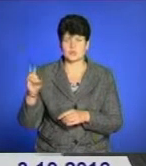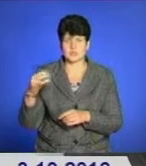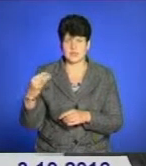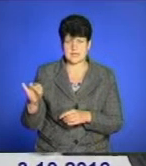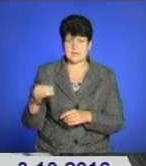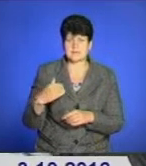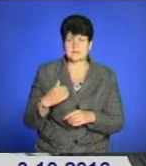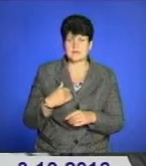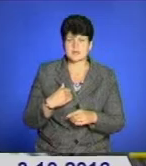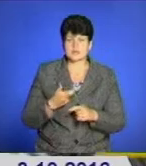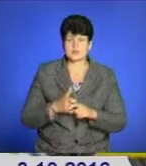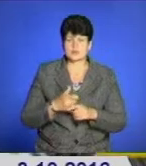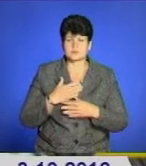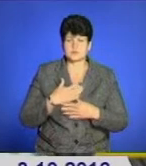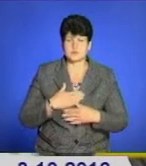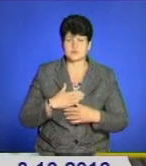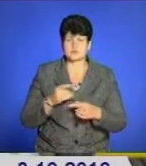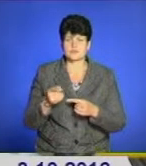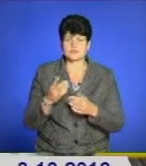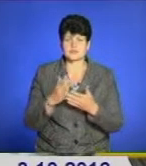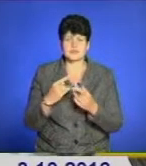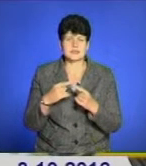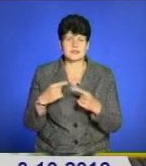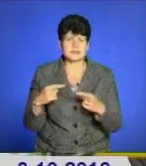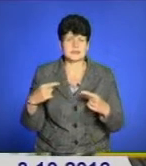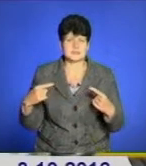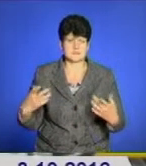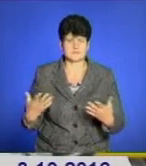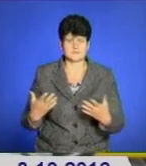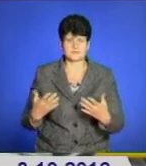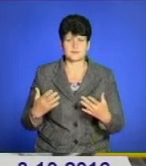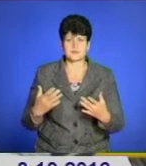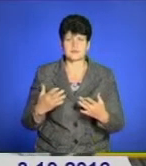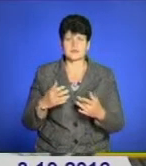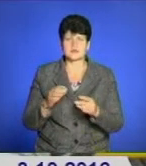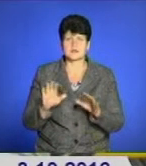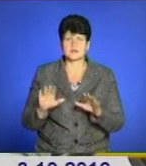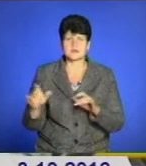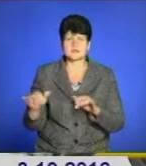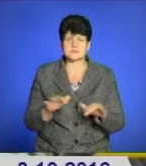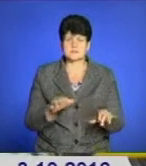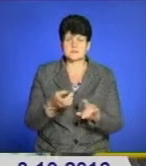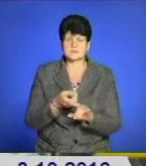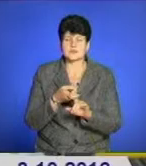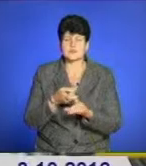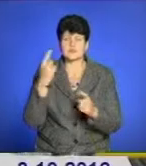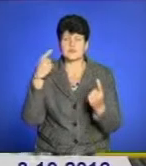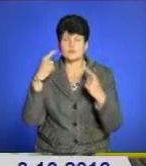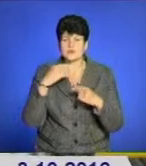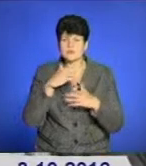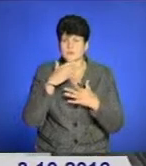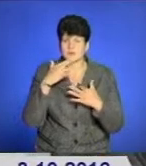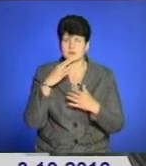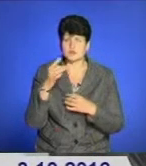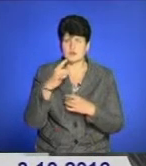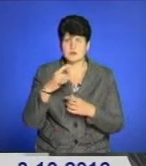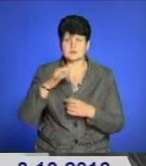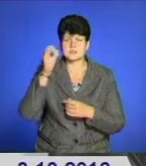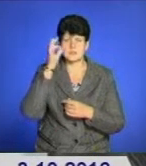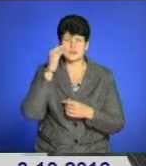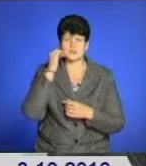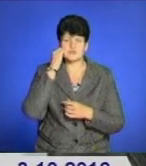Тернополі відбуваються якісь різноманітні імпрези, які стосуються творчості. Тому що я вже неодноразово згадував, що в старі